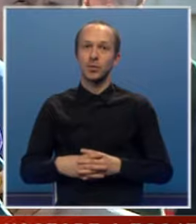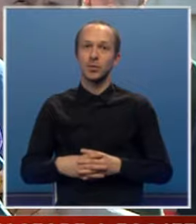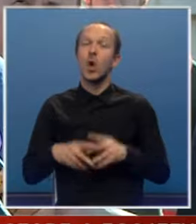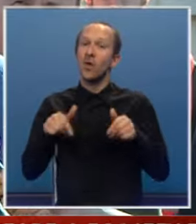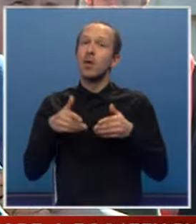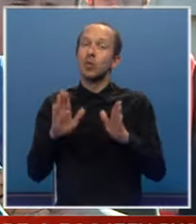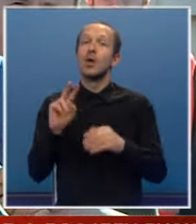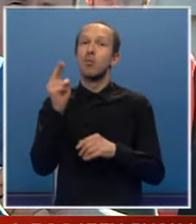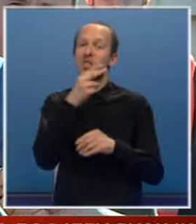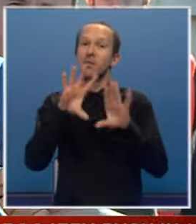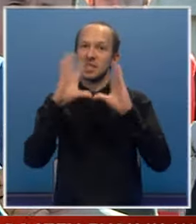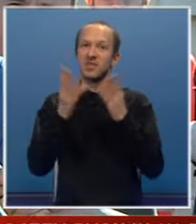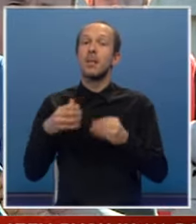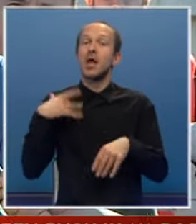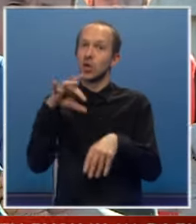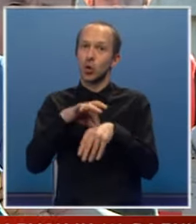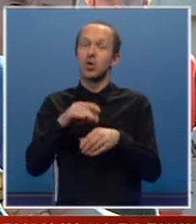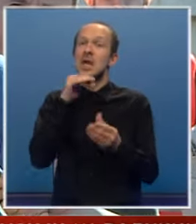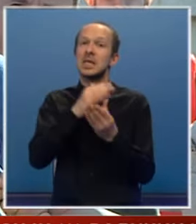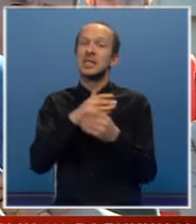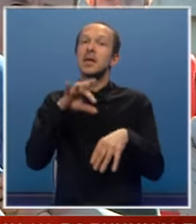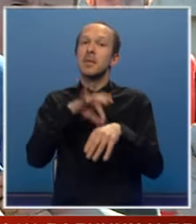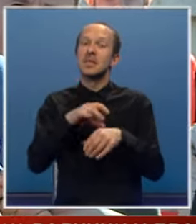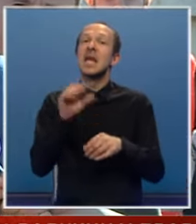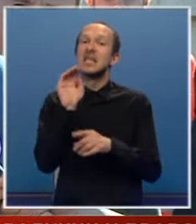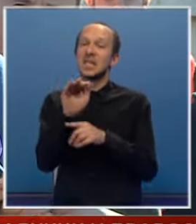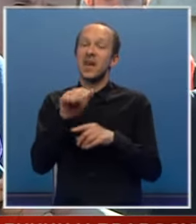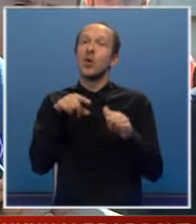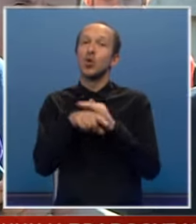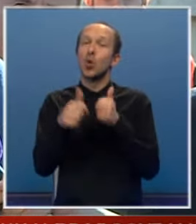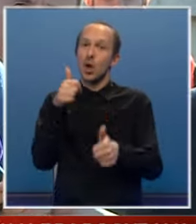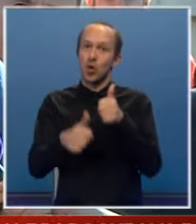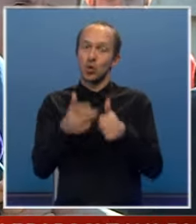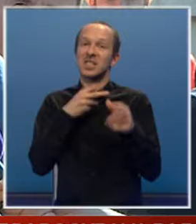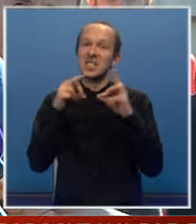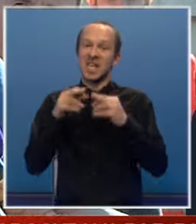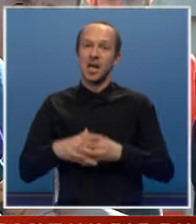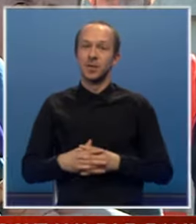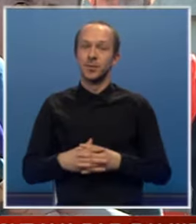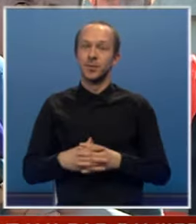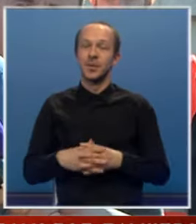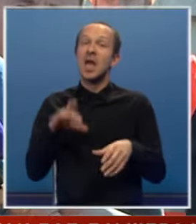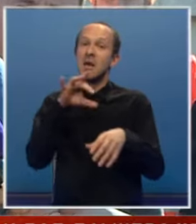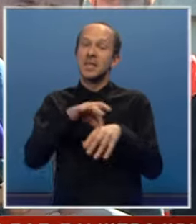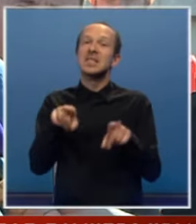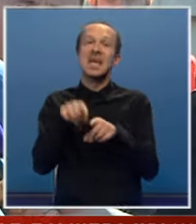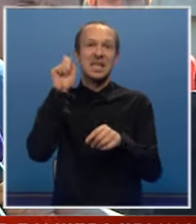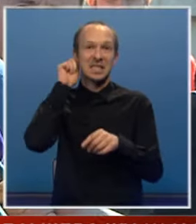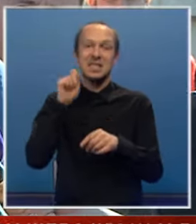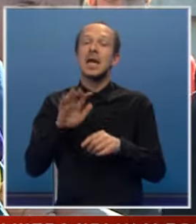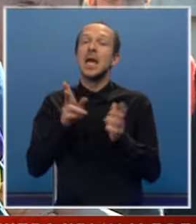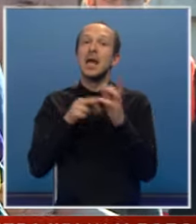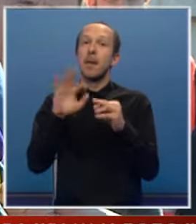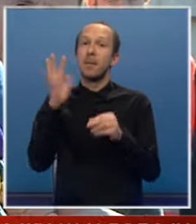Ovim putem pozivam sve mlade doktore i srednji medicinski kadar da se jave. U toku je konkurs za medicinske sestre na